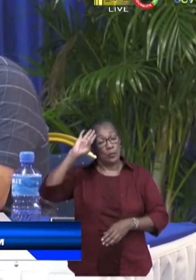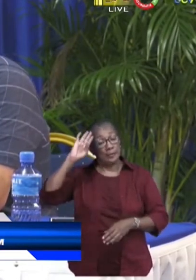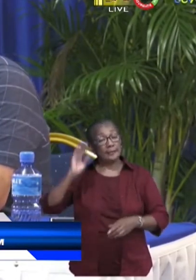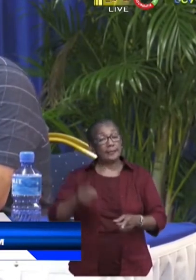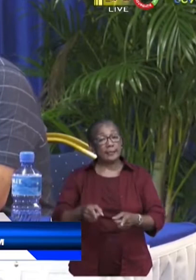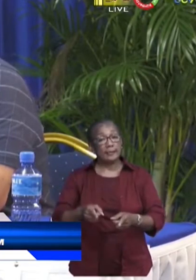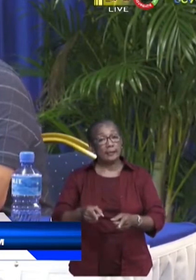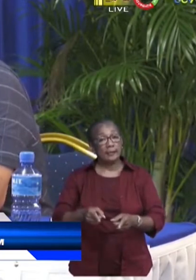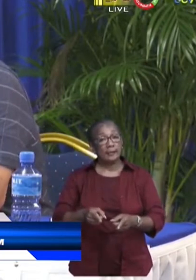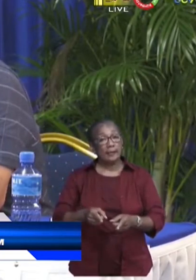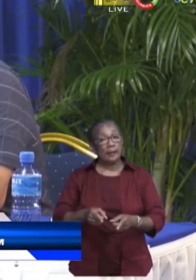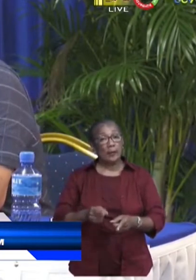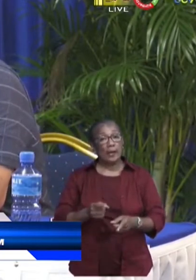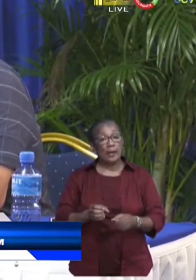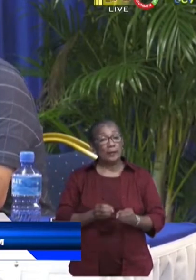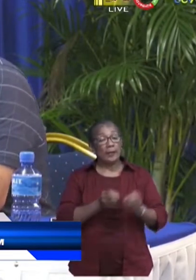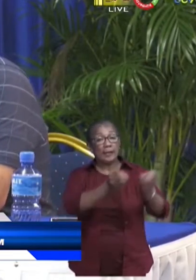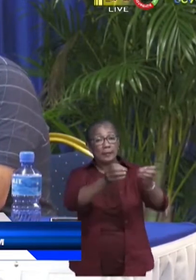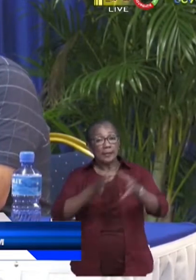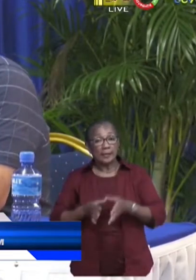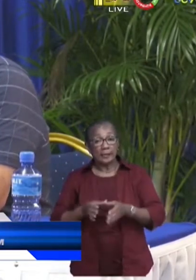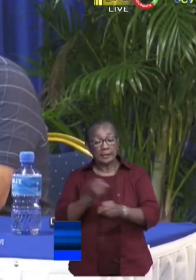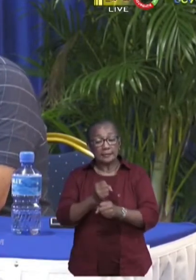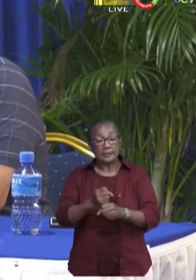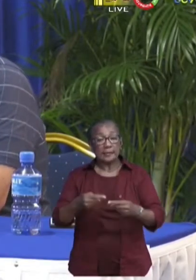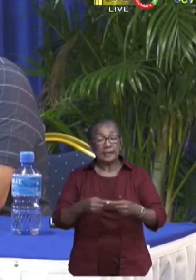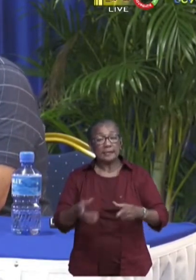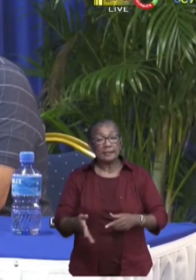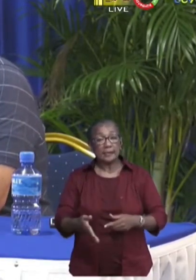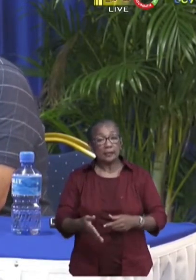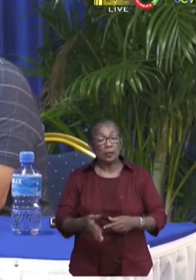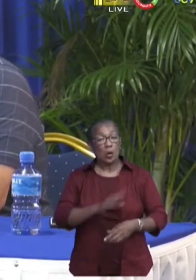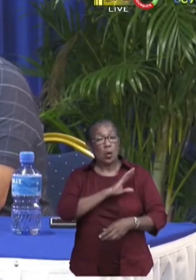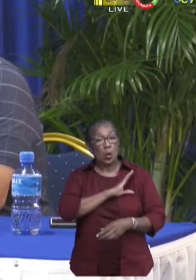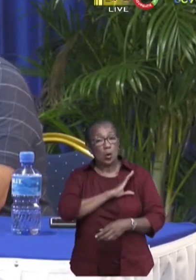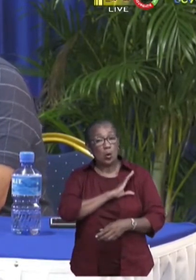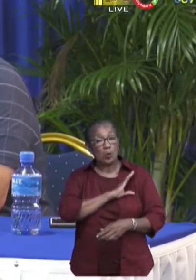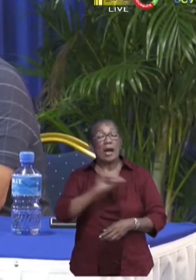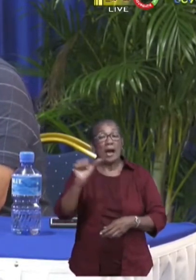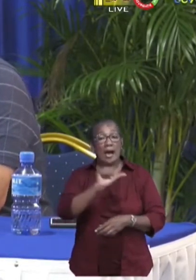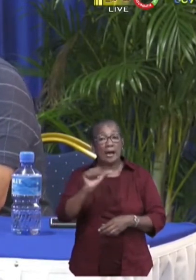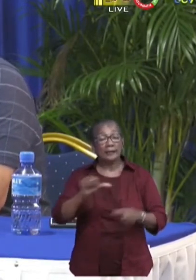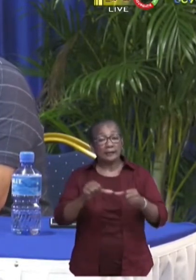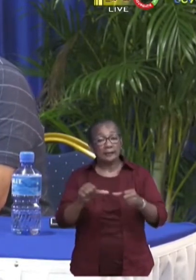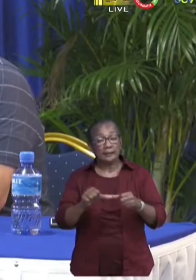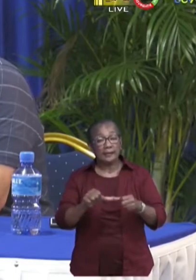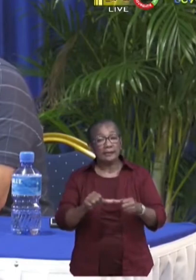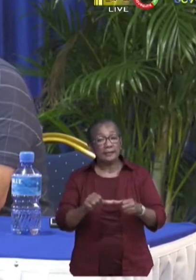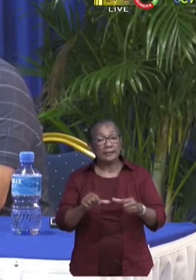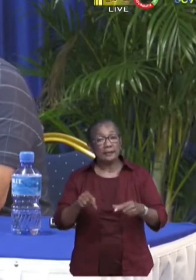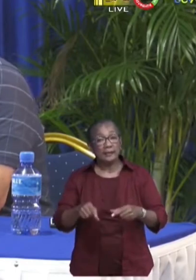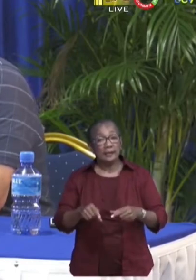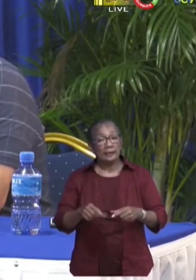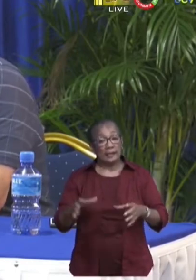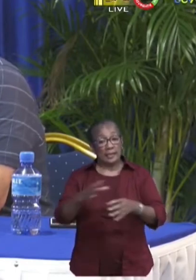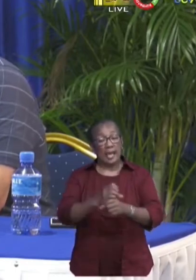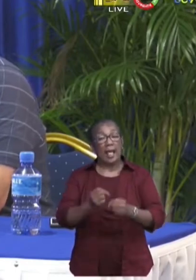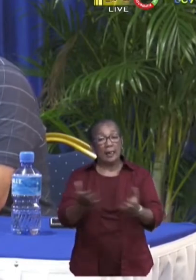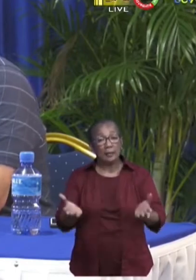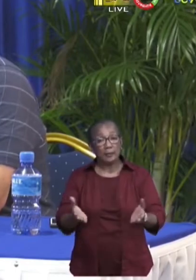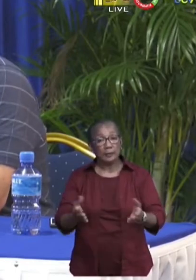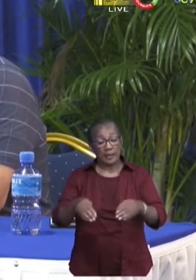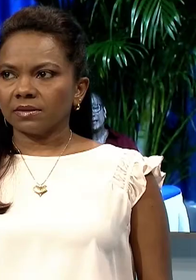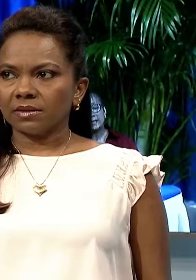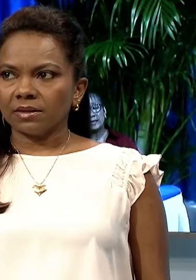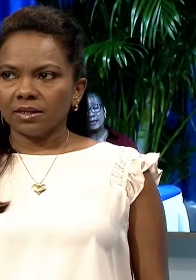politiemensen, we hebben immigratiediensten, we hebben uiteraard andere diensten die ook dienstverlening doen langs de